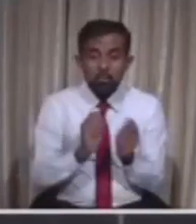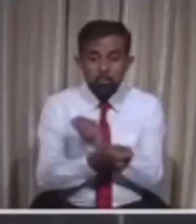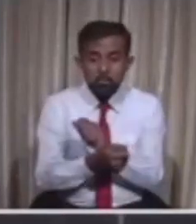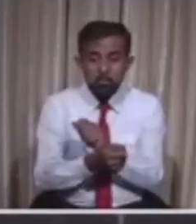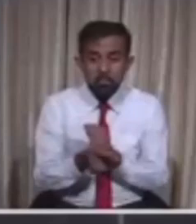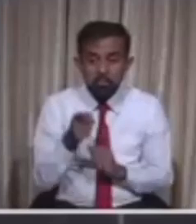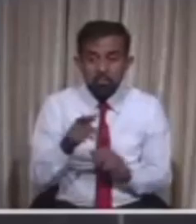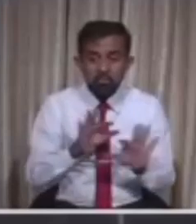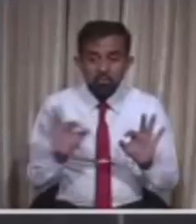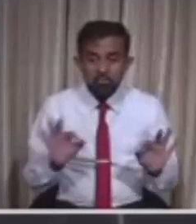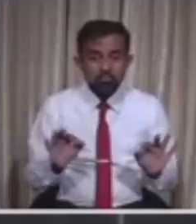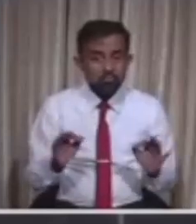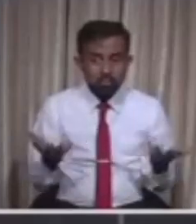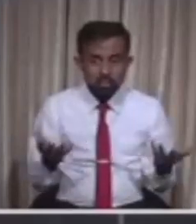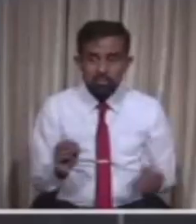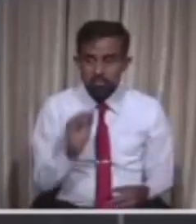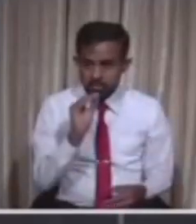වලට සූදානම් වුණේ නැත්තම්